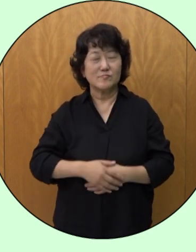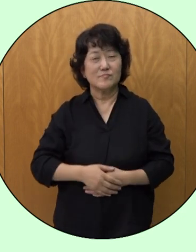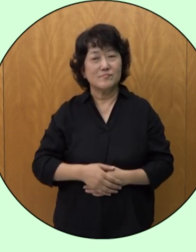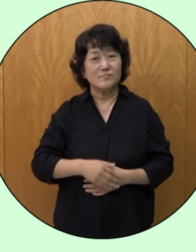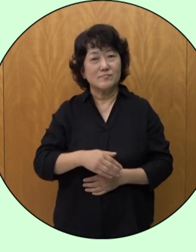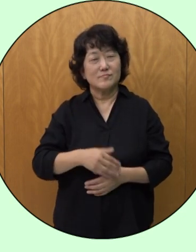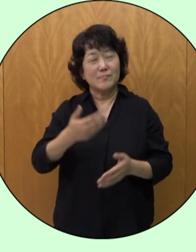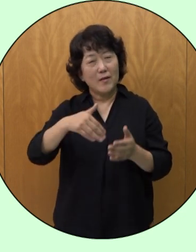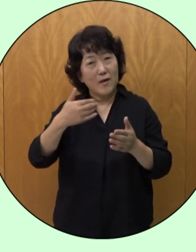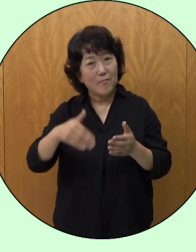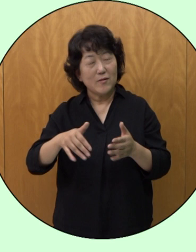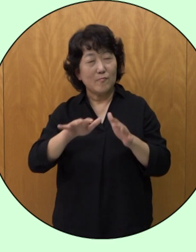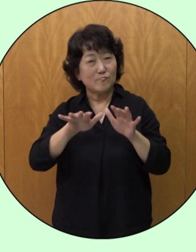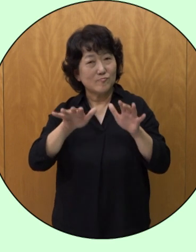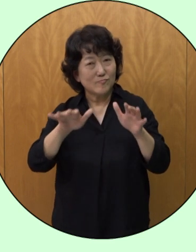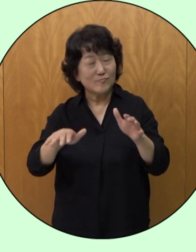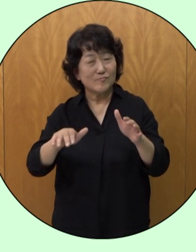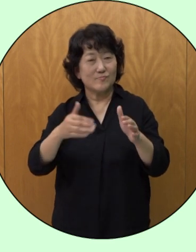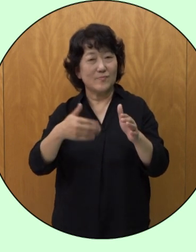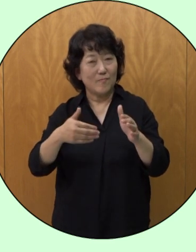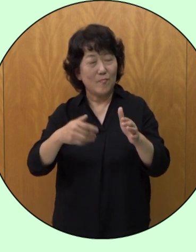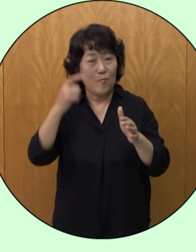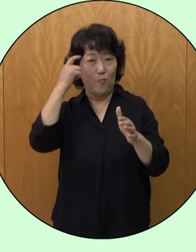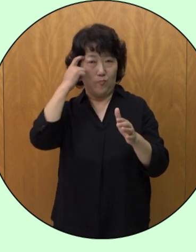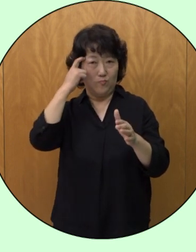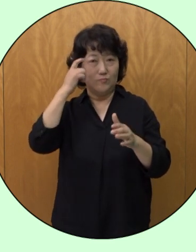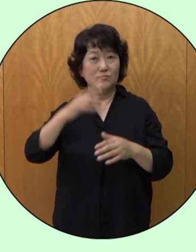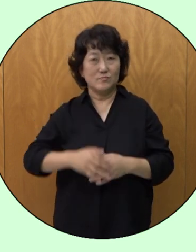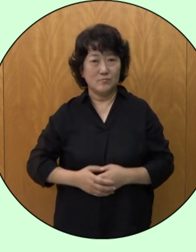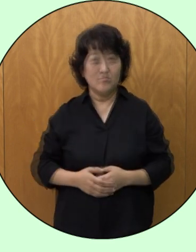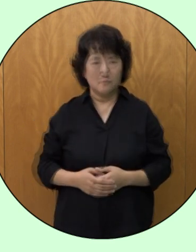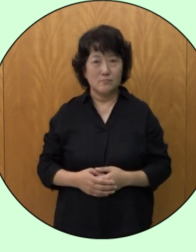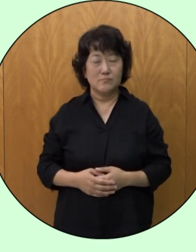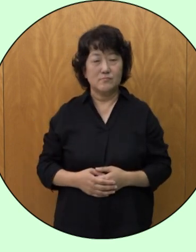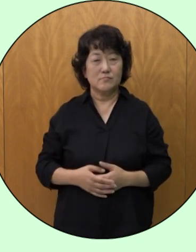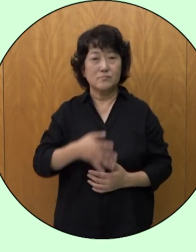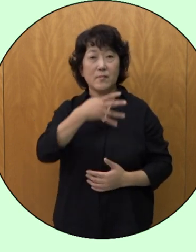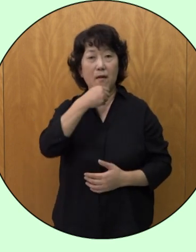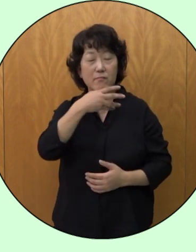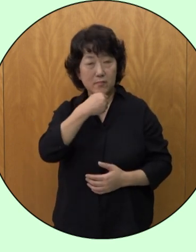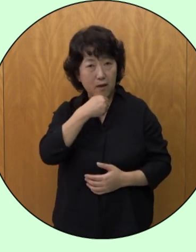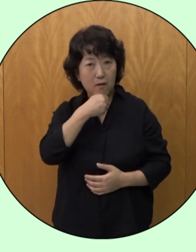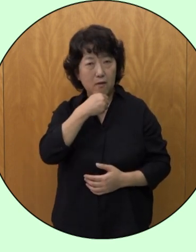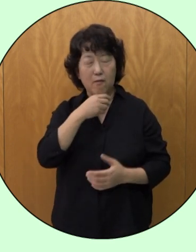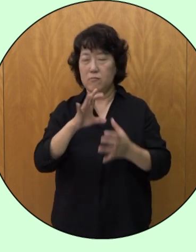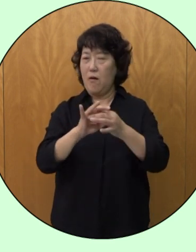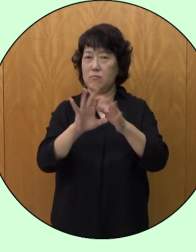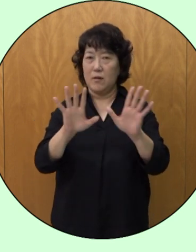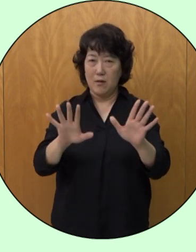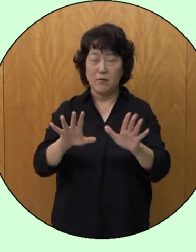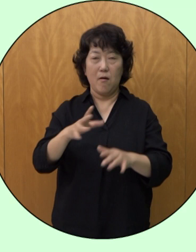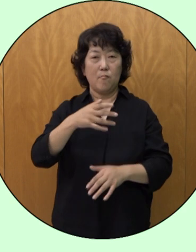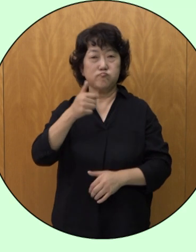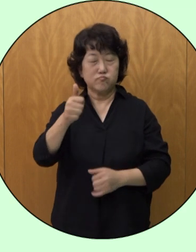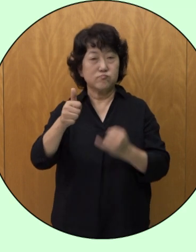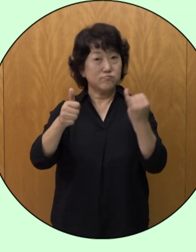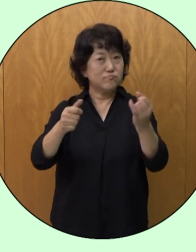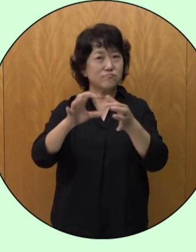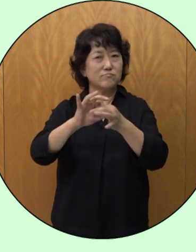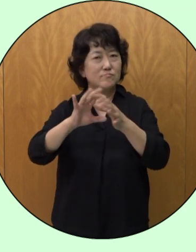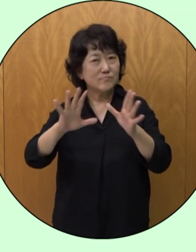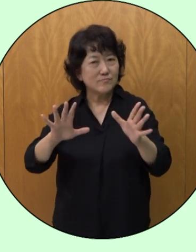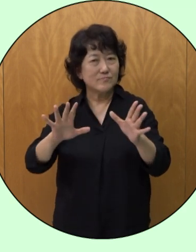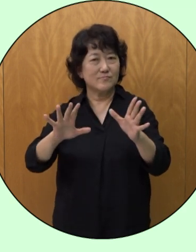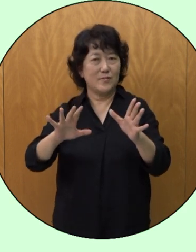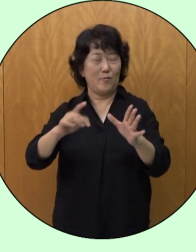のない競技なのかなというふうに思ったりもいたします。まあ世代は問いません。そして性別も問わないの